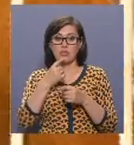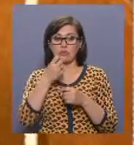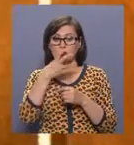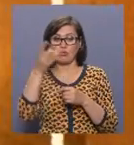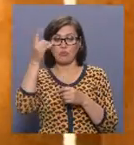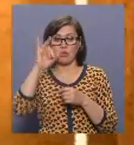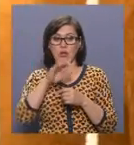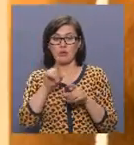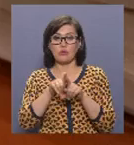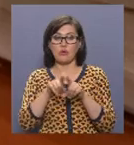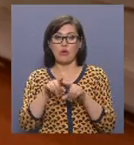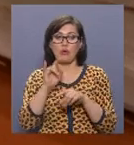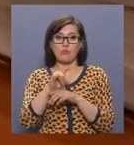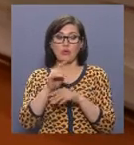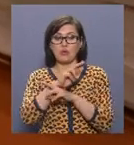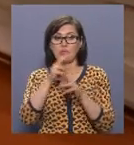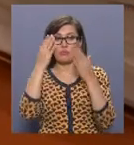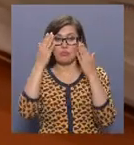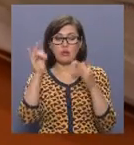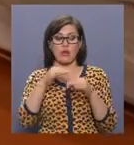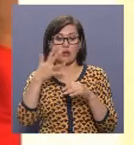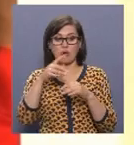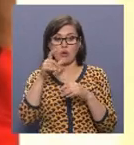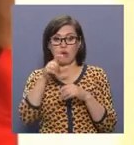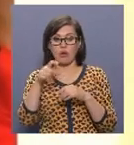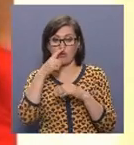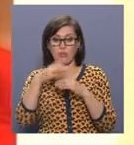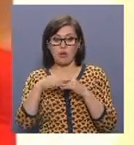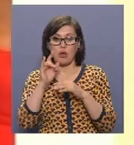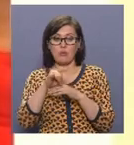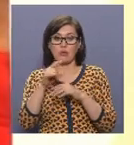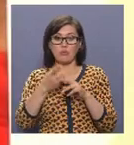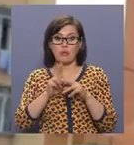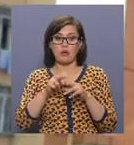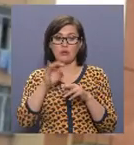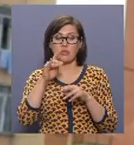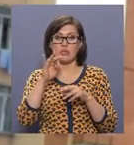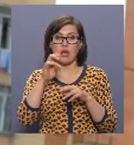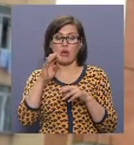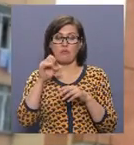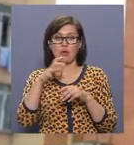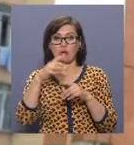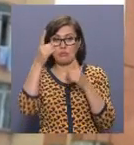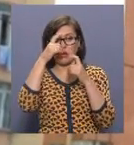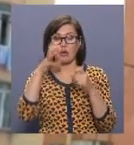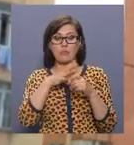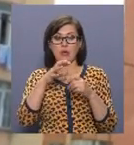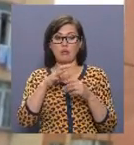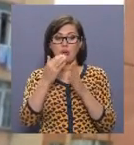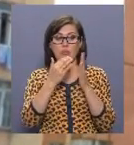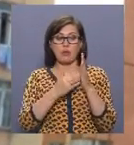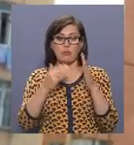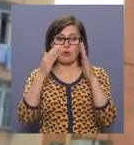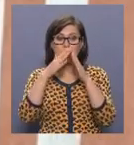еді. Бірақ оның алаяқ екенін ешкім білмеді. Ол 50-ге жуық адамды сан соқтырып кеткен. Дина Сқақова Бұқараға мемлекеттік бағдарламамен салынған